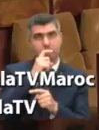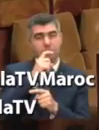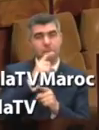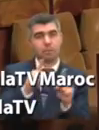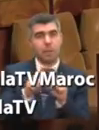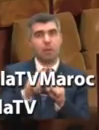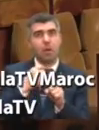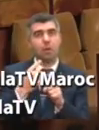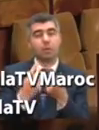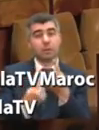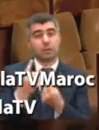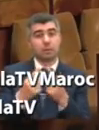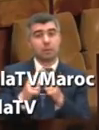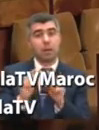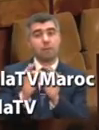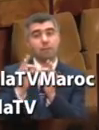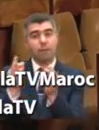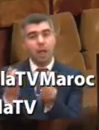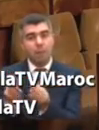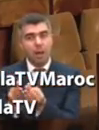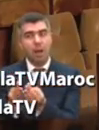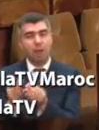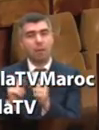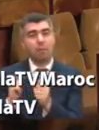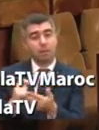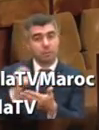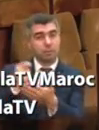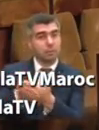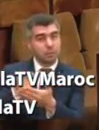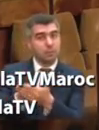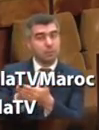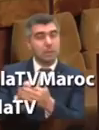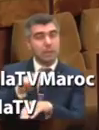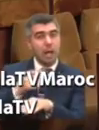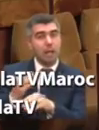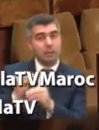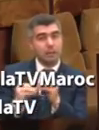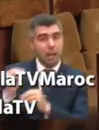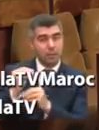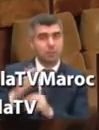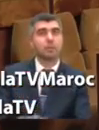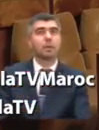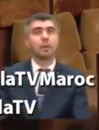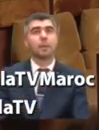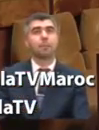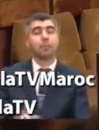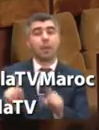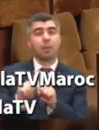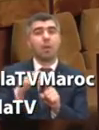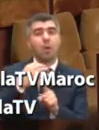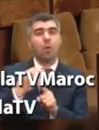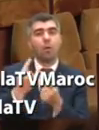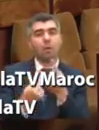الأقسام، وبالتالي هنا كنكلفوا الأسر الكاهل ديال الأسر. وكنتأسفوا أننا في الوقت اللي غادي نناقشوا فيه التجويد ديال